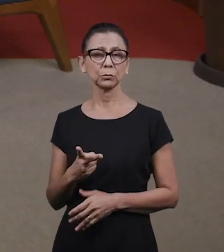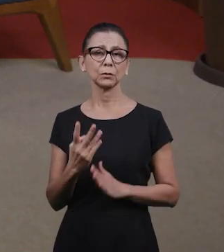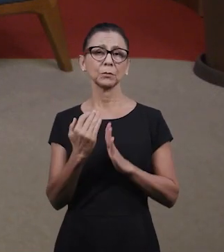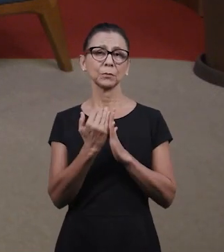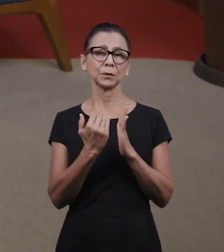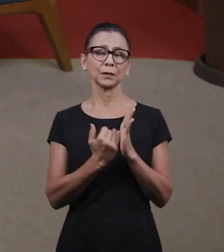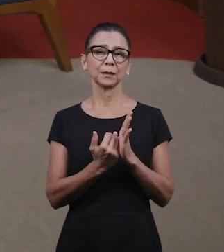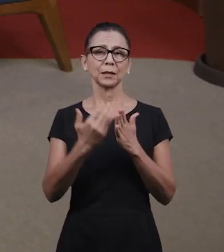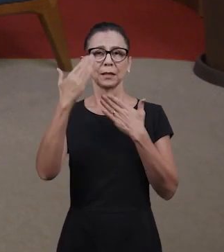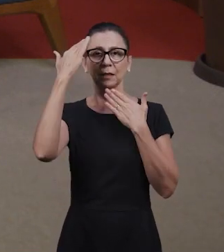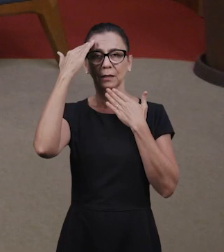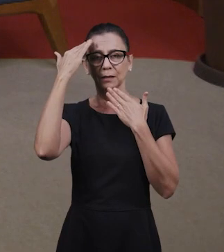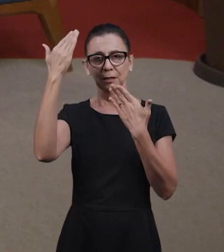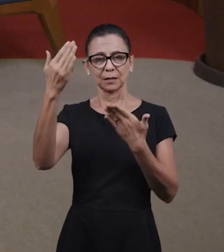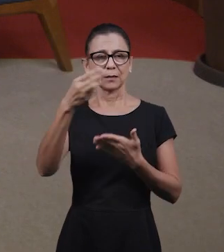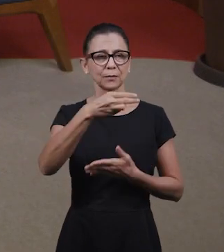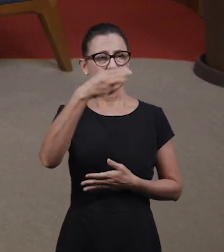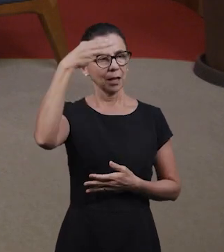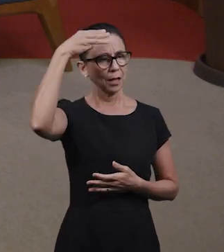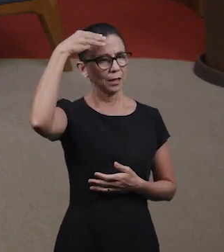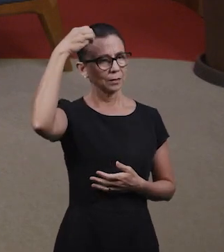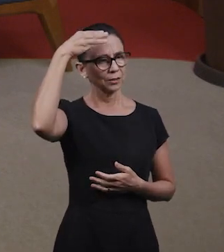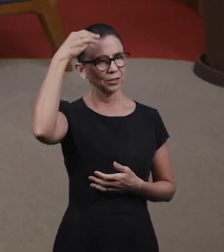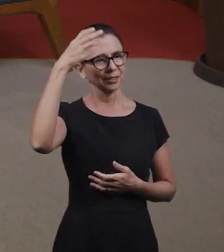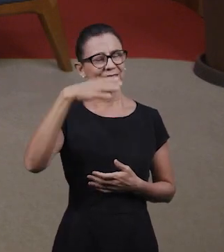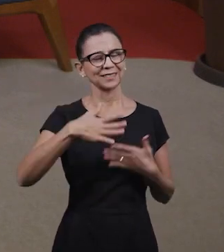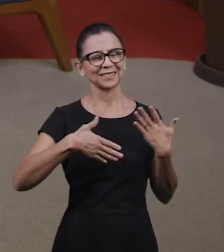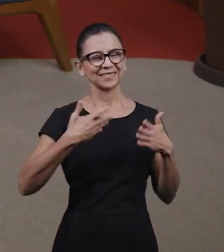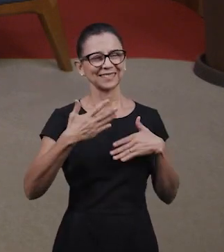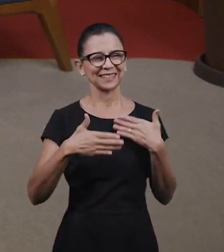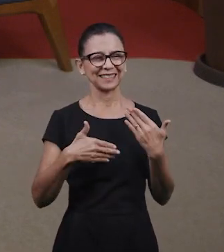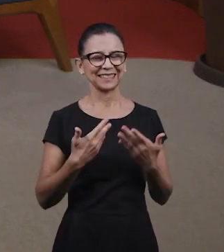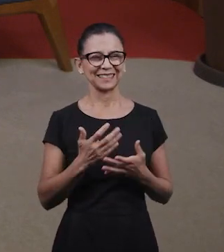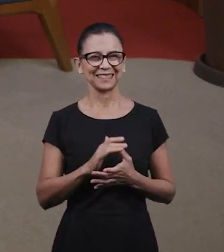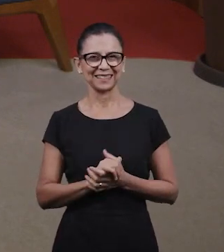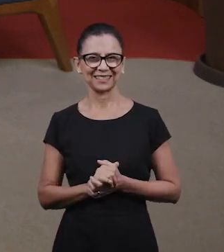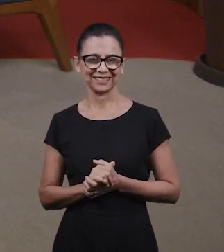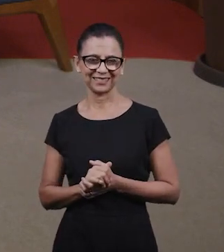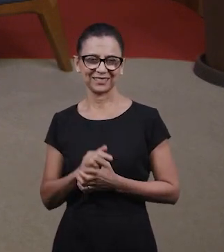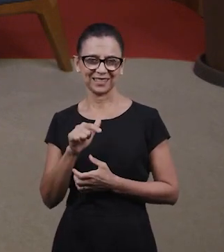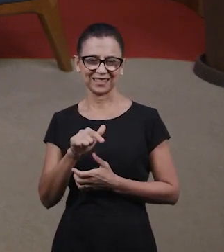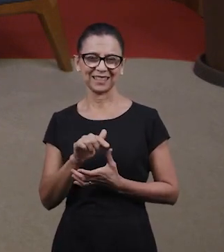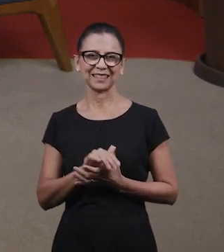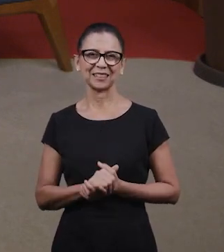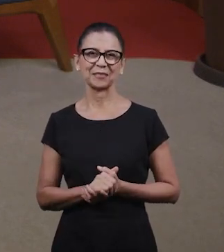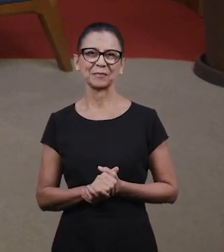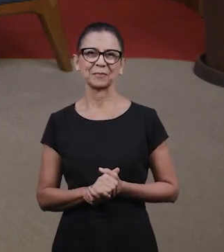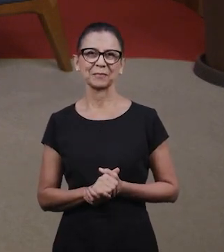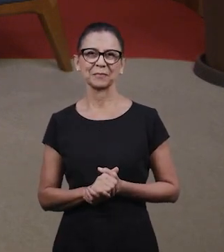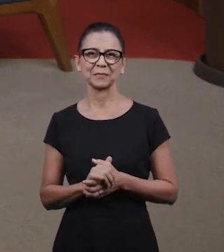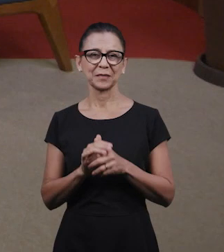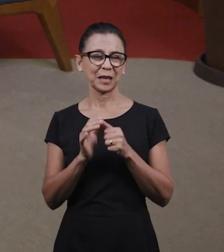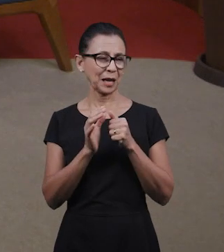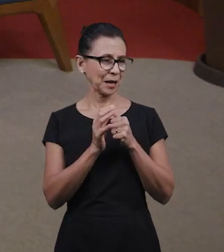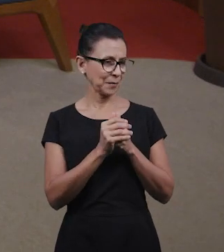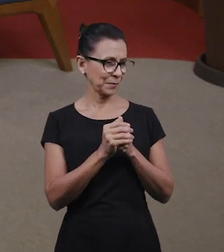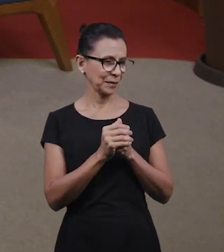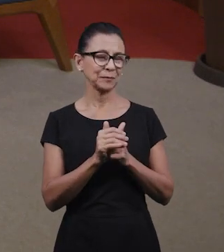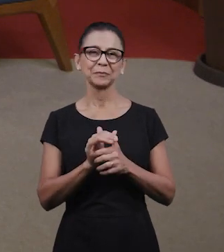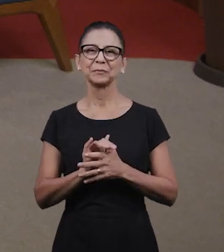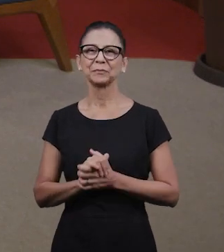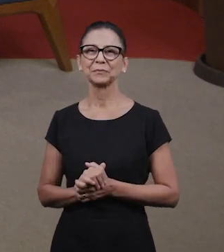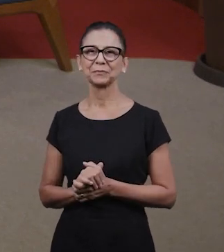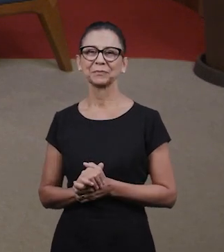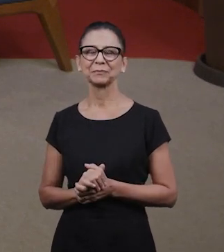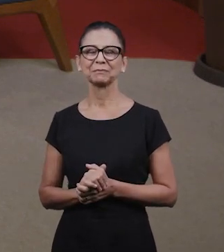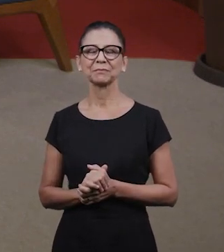la formation, mais je veux vous remercier, Alexandre. Ça a été une joie de vous recevoir ici. C'est la joie,